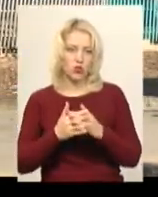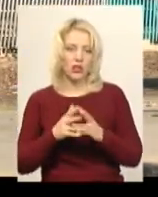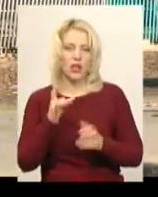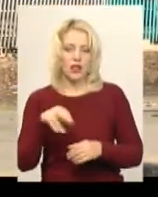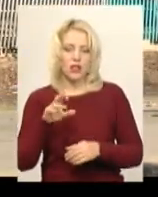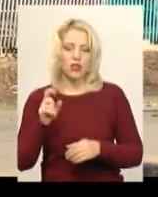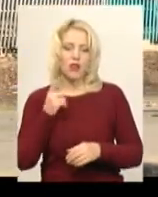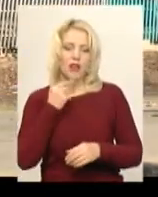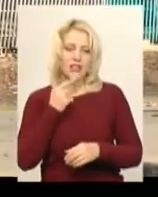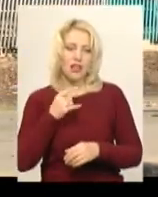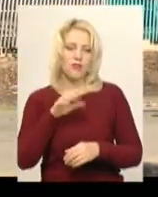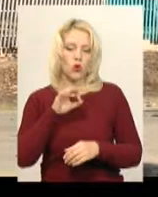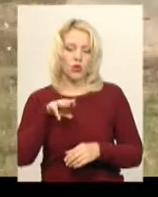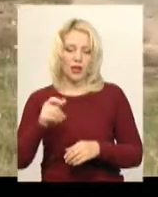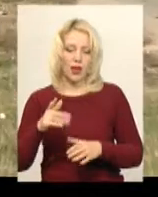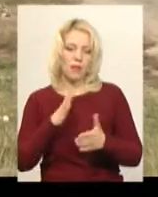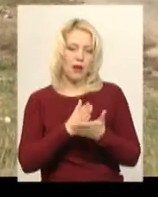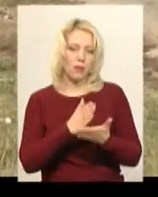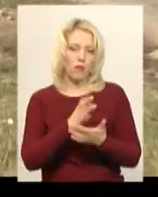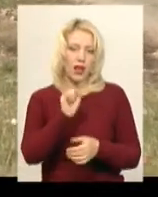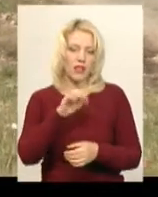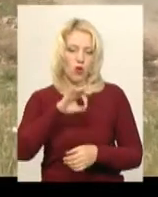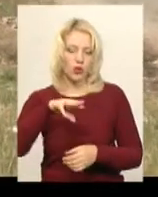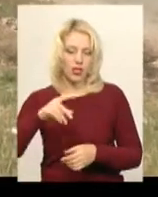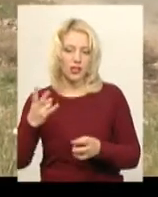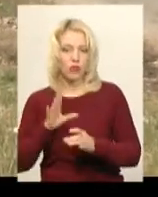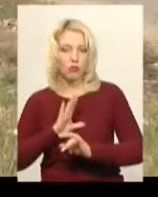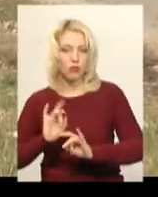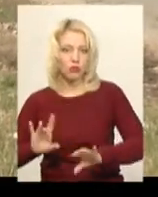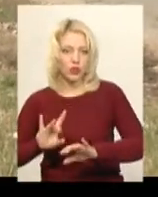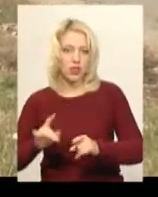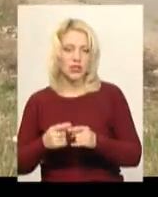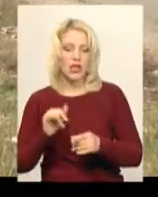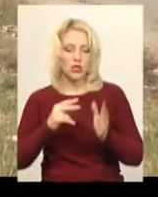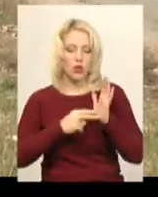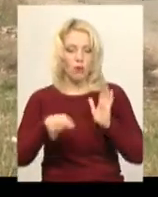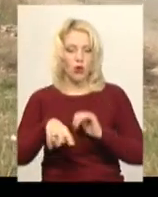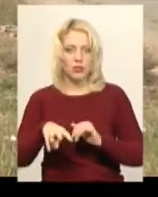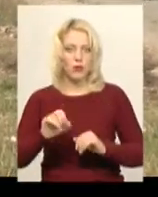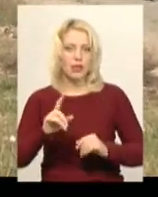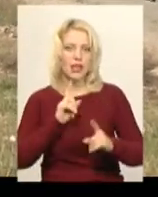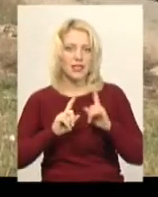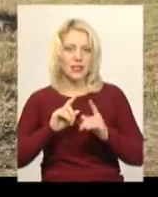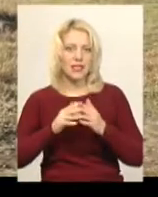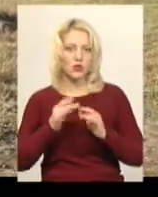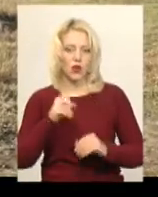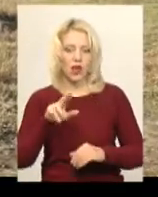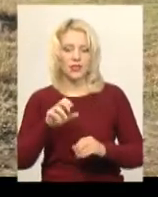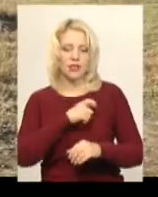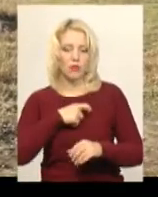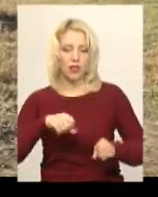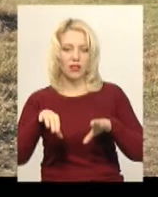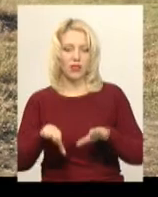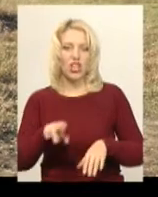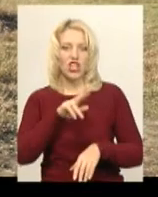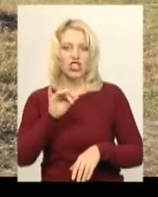ОТГ. Переваги перебування в тергромаді, каже Наталія України, здовелося пояснювати. Із 7 листопада на сесії сільської ради депутати вирішили,